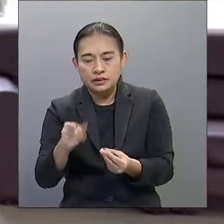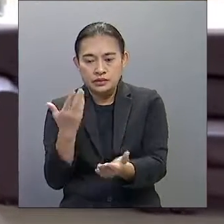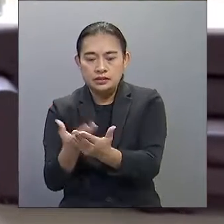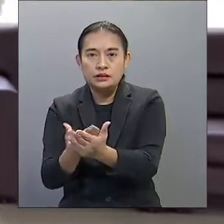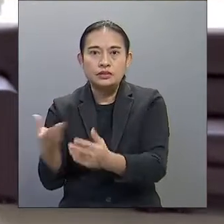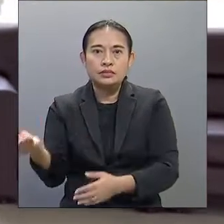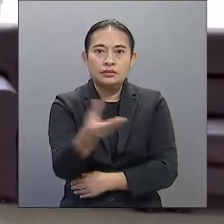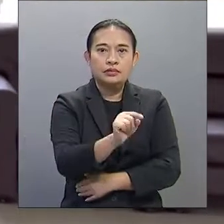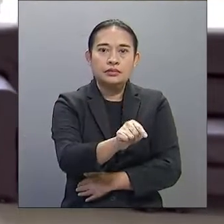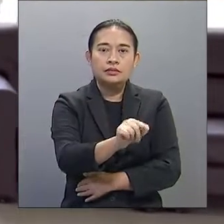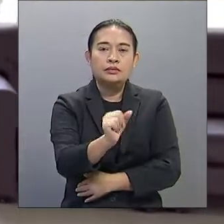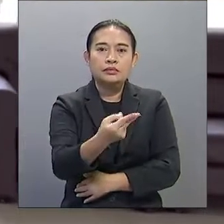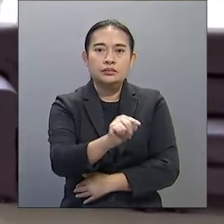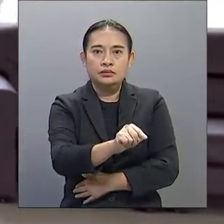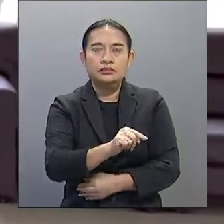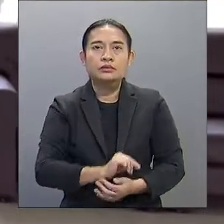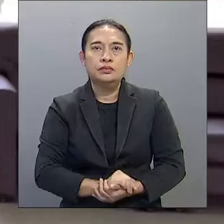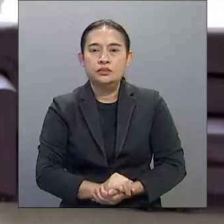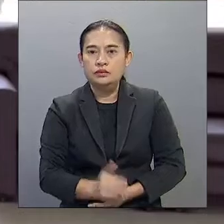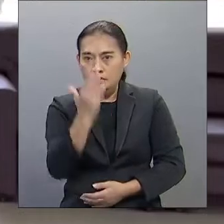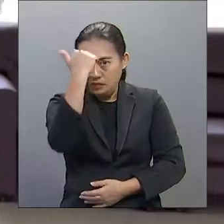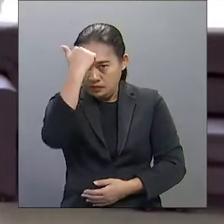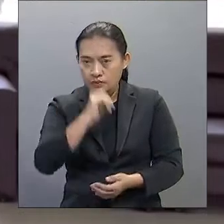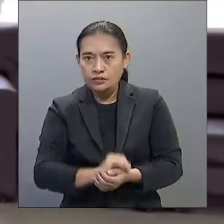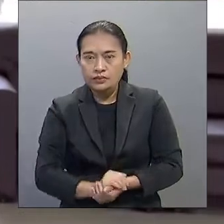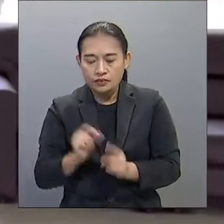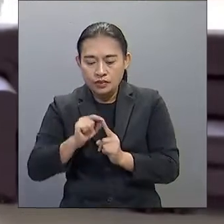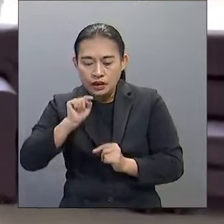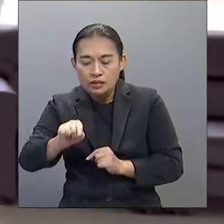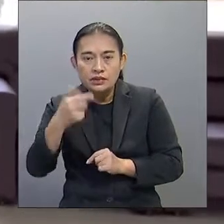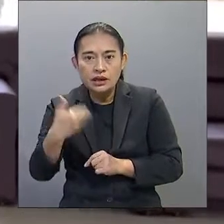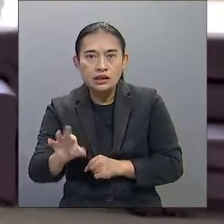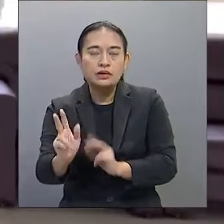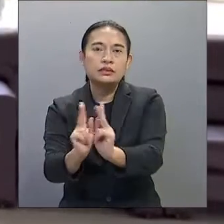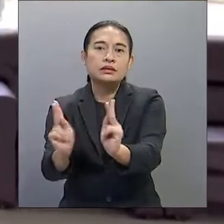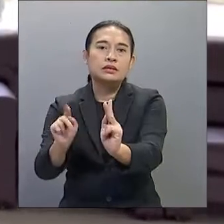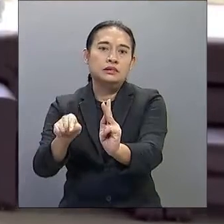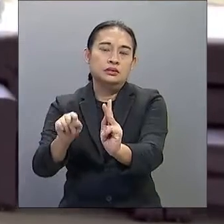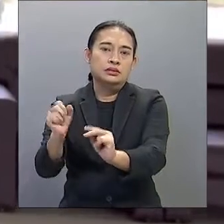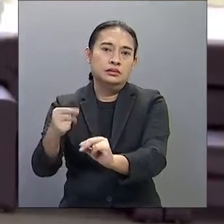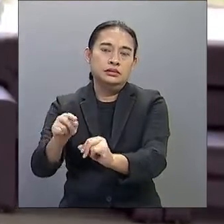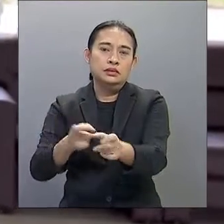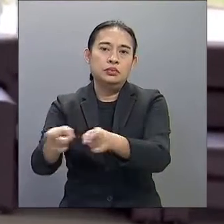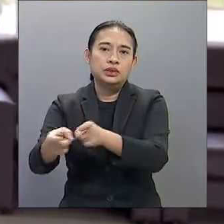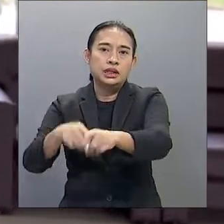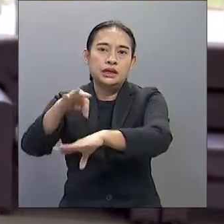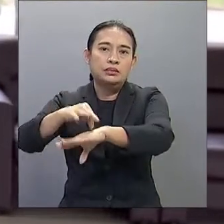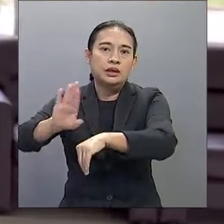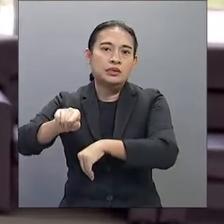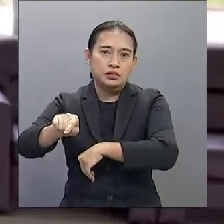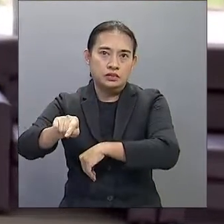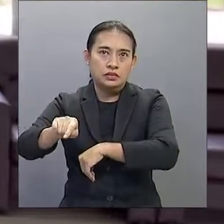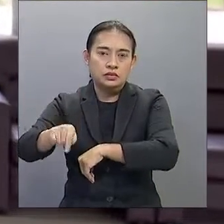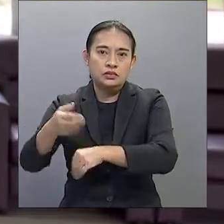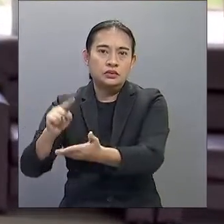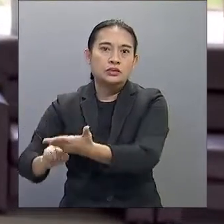ทั ทรับปิดชาว manipulatedแล้วกคยธิาร BU้มีการขอ